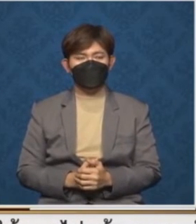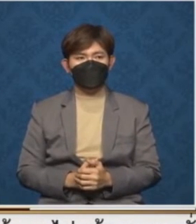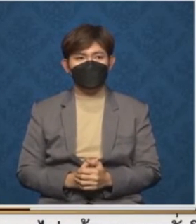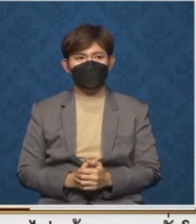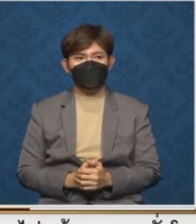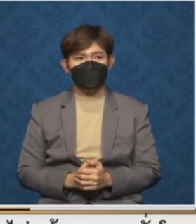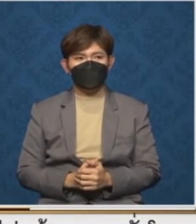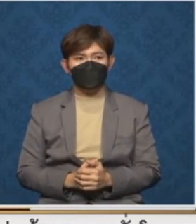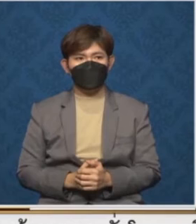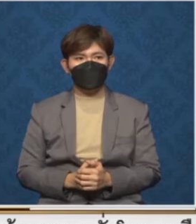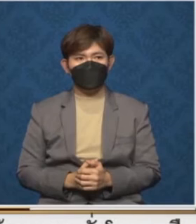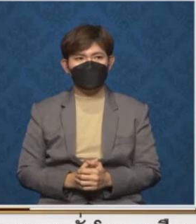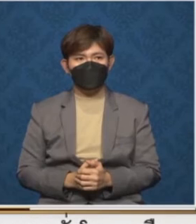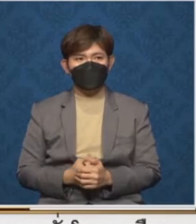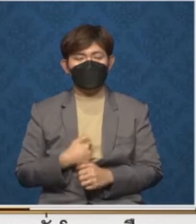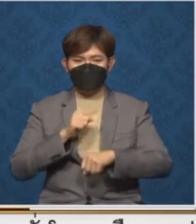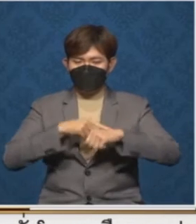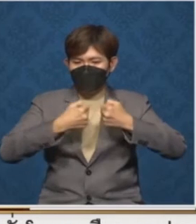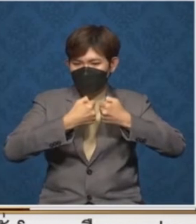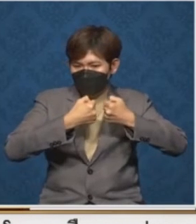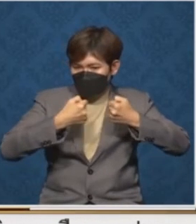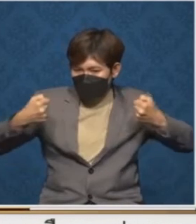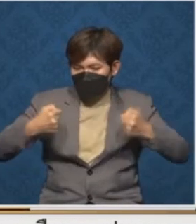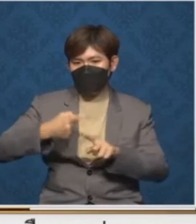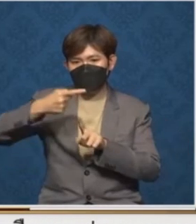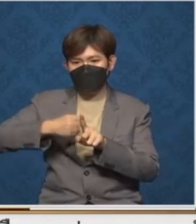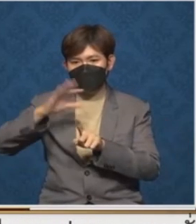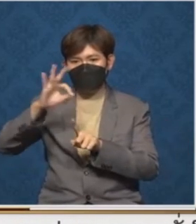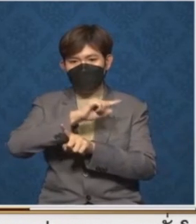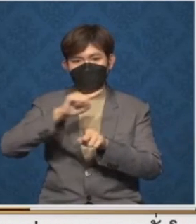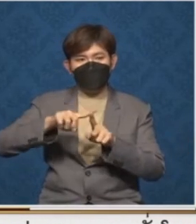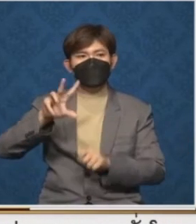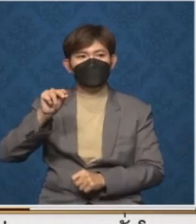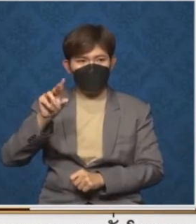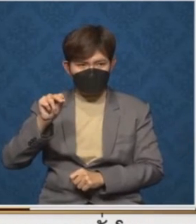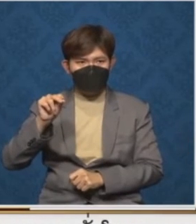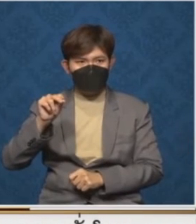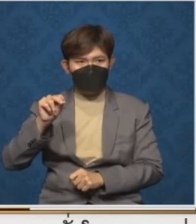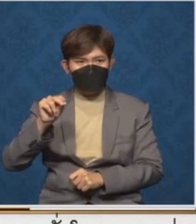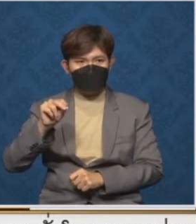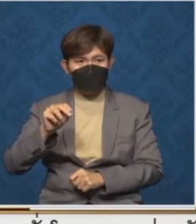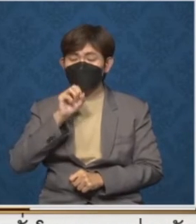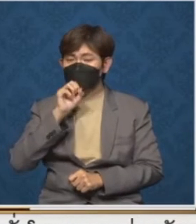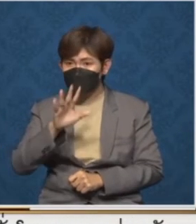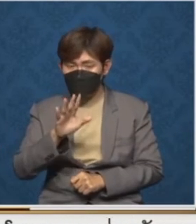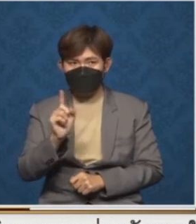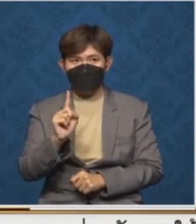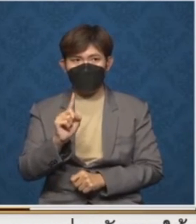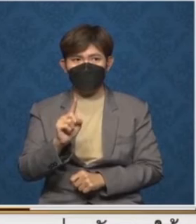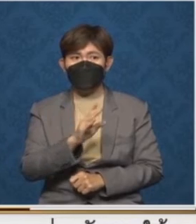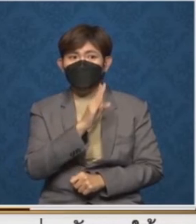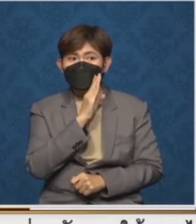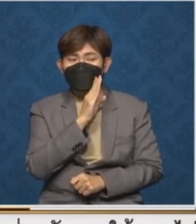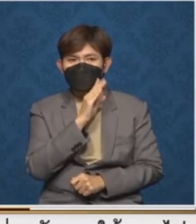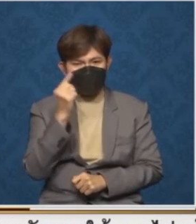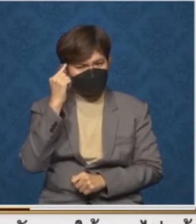แม่เลี้งเดียว ลกสาว 2 คน ติดโควิด แม่ตาย จดหมายแสน ส่้าจรๆ แ่บอกวาสิ่งที่แ่ทำ ม